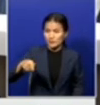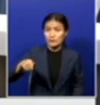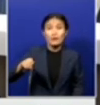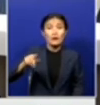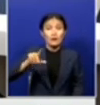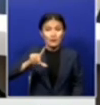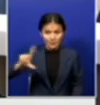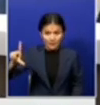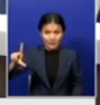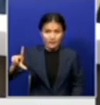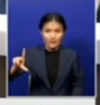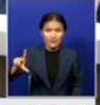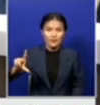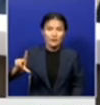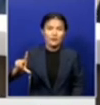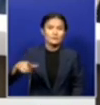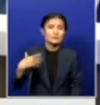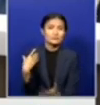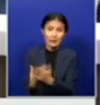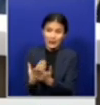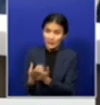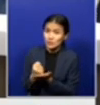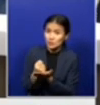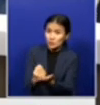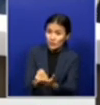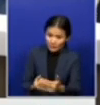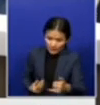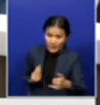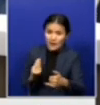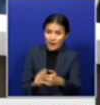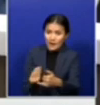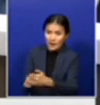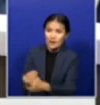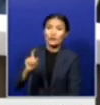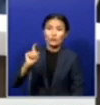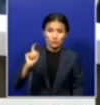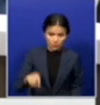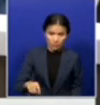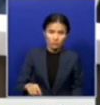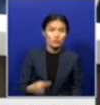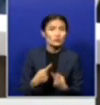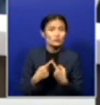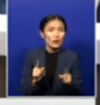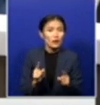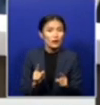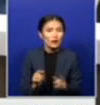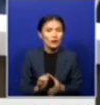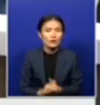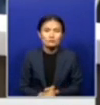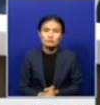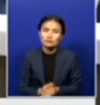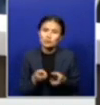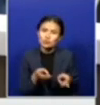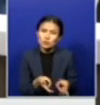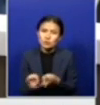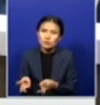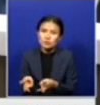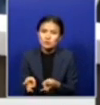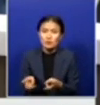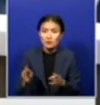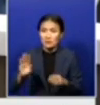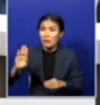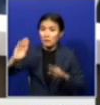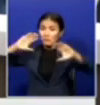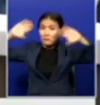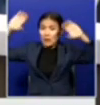เยียวยาเป็นสิ่งที่ต้องทำแต่การเยียวยาในแบบ ที่รัฐบาลทำมันน่ะมันเกิดปัญหาในเชิงปฏิบั